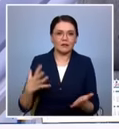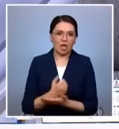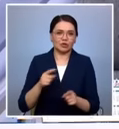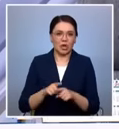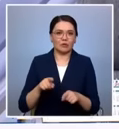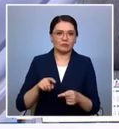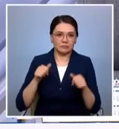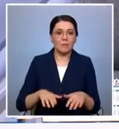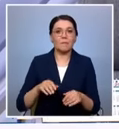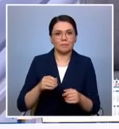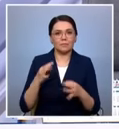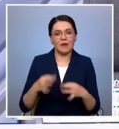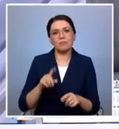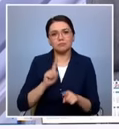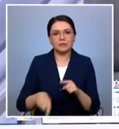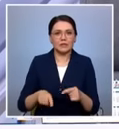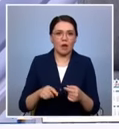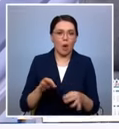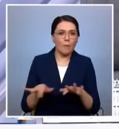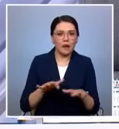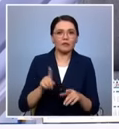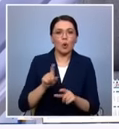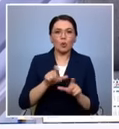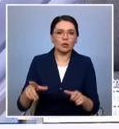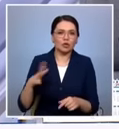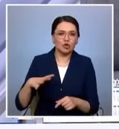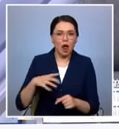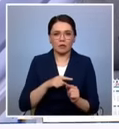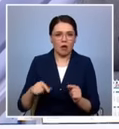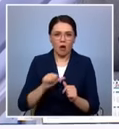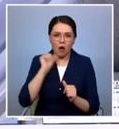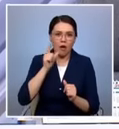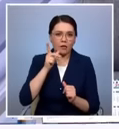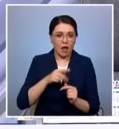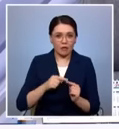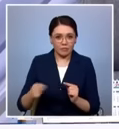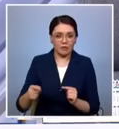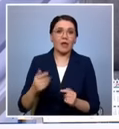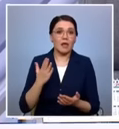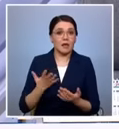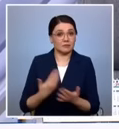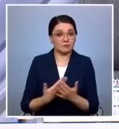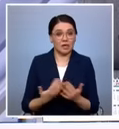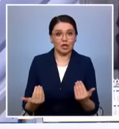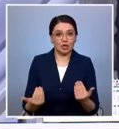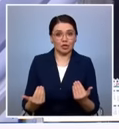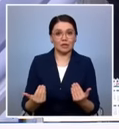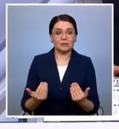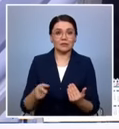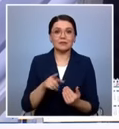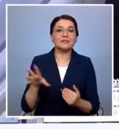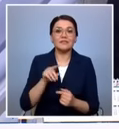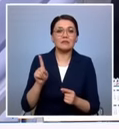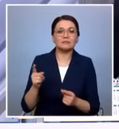него прорывается из подсознания. Впрочем, не забывал Хабиров себя и хвалить. Цитирую. «Такой